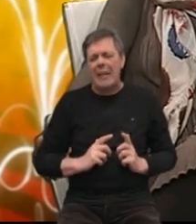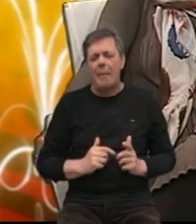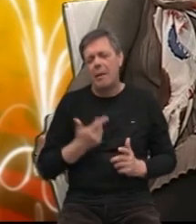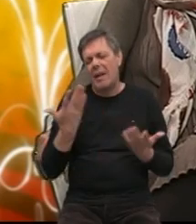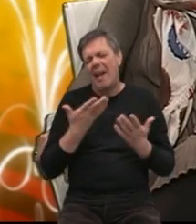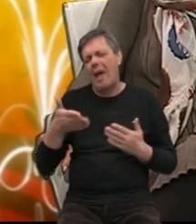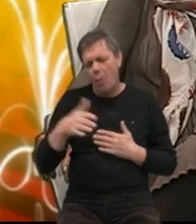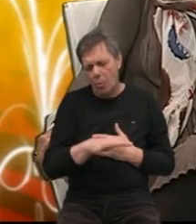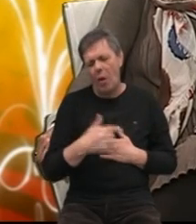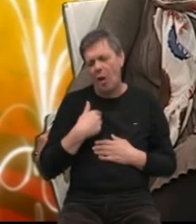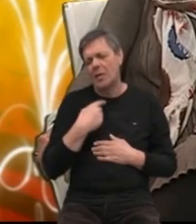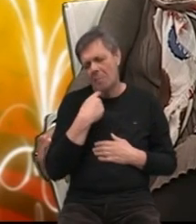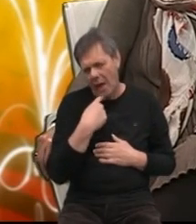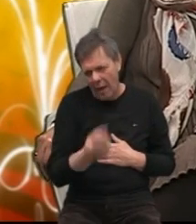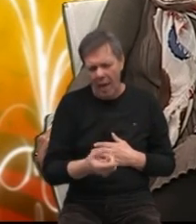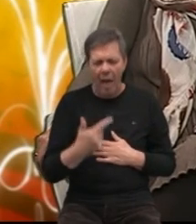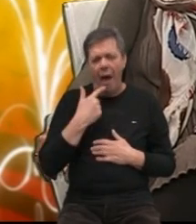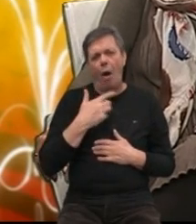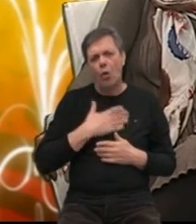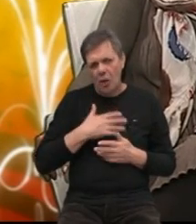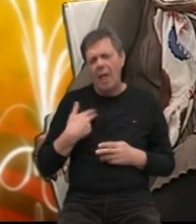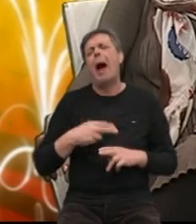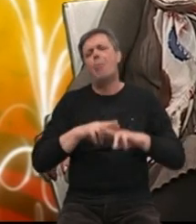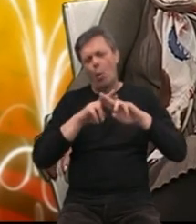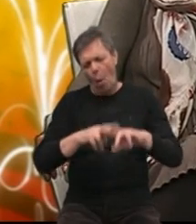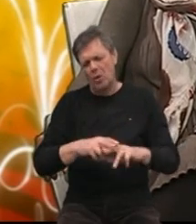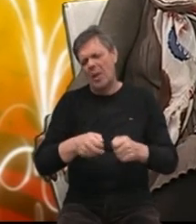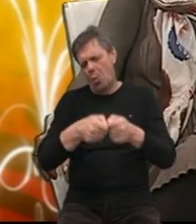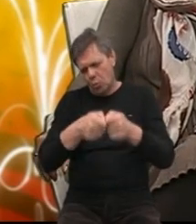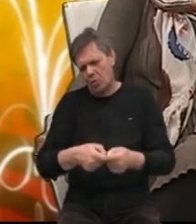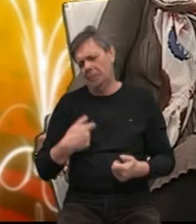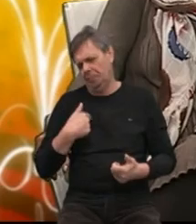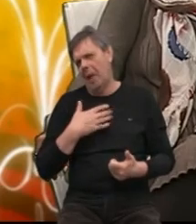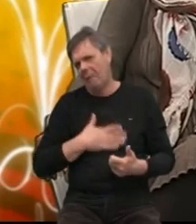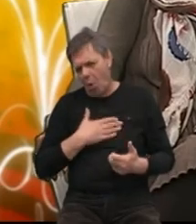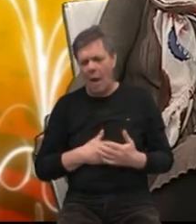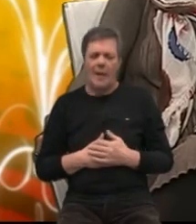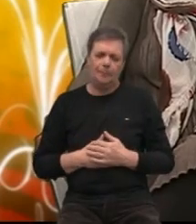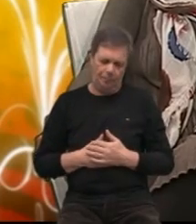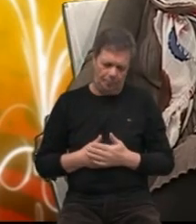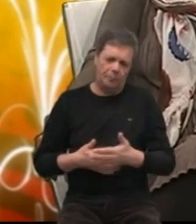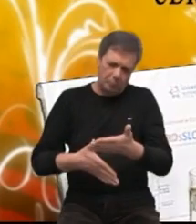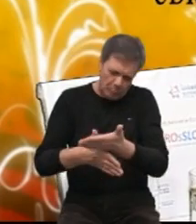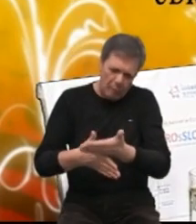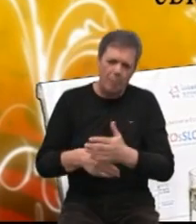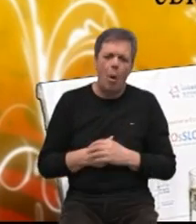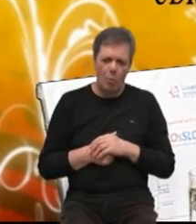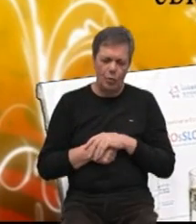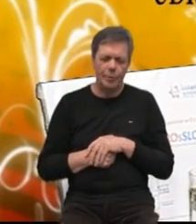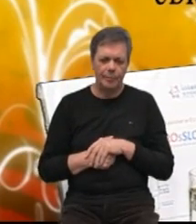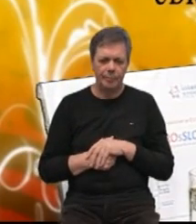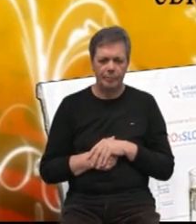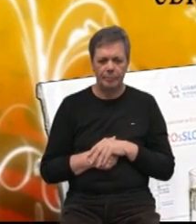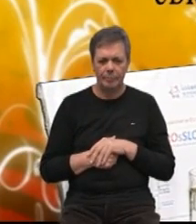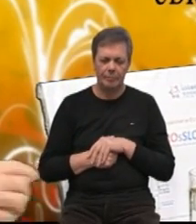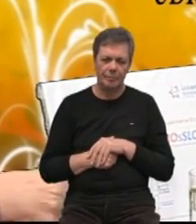preminuo, ja sam rekla gospođi Dajčić, ako želi da ja mogu ostati u udruzi, da bi volila ono što sam naučila. Ona je sigurno bila sretna. Pa ja